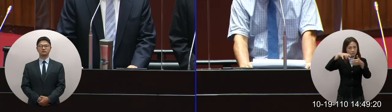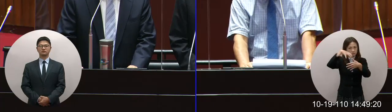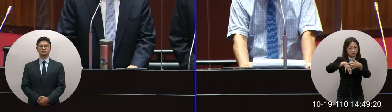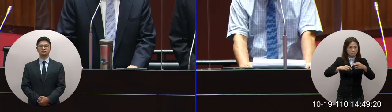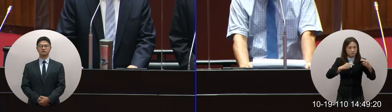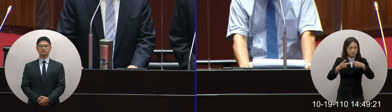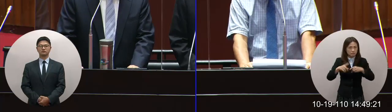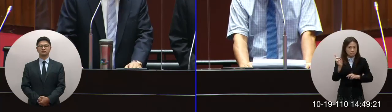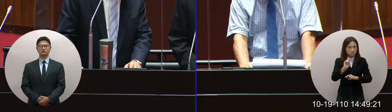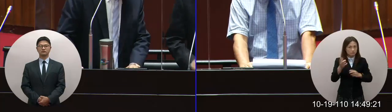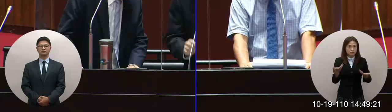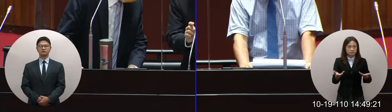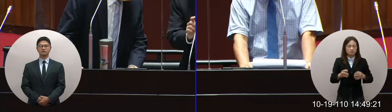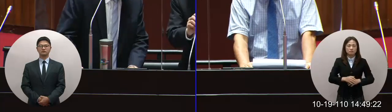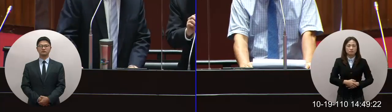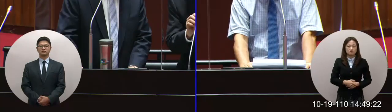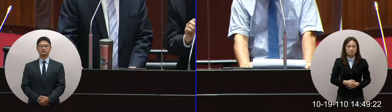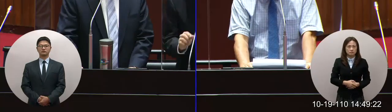修法？